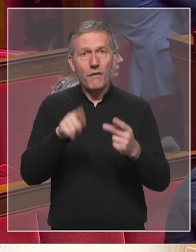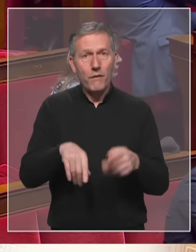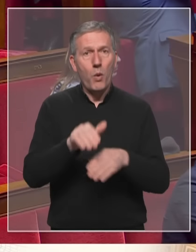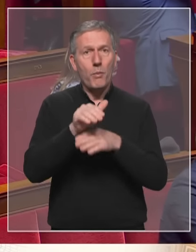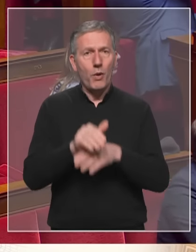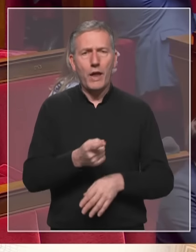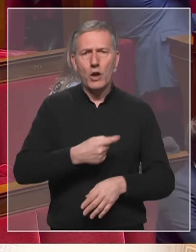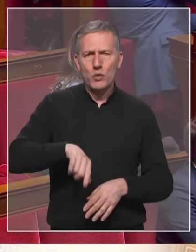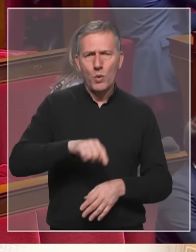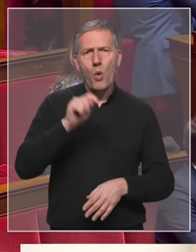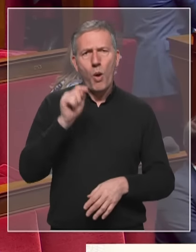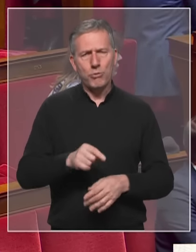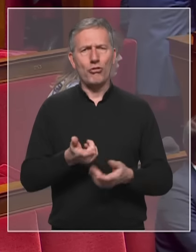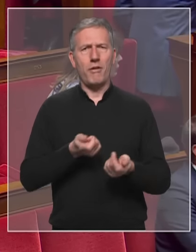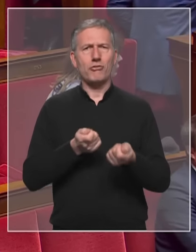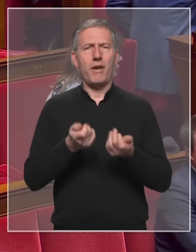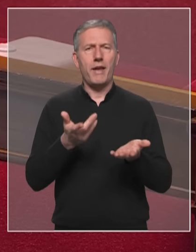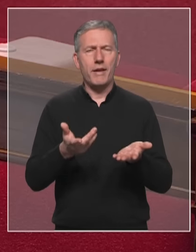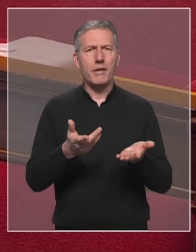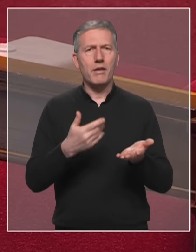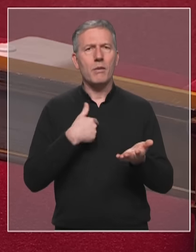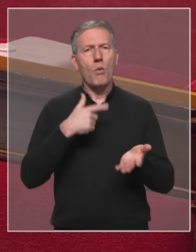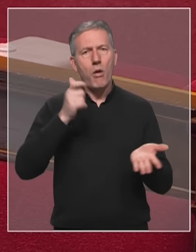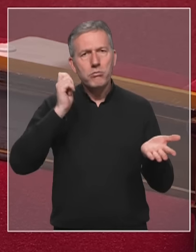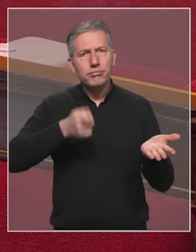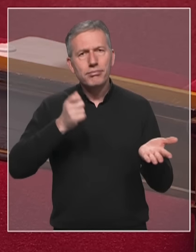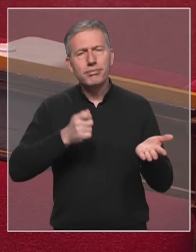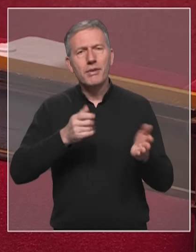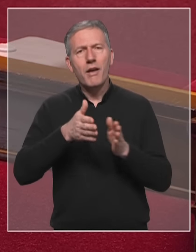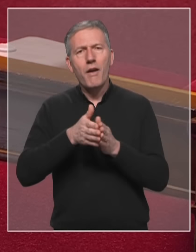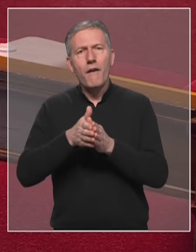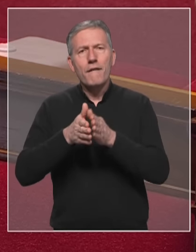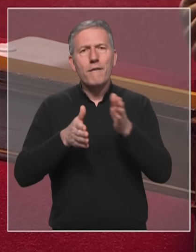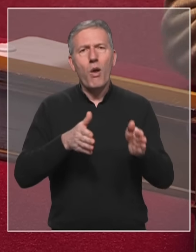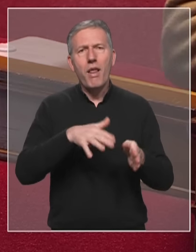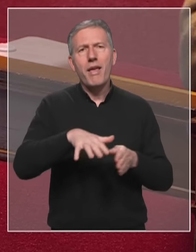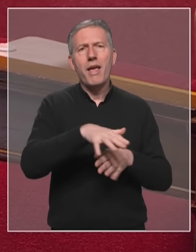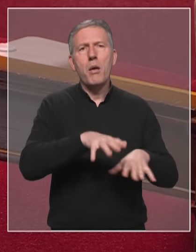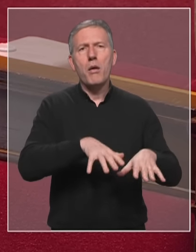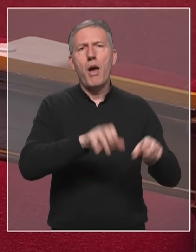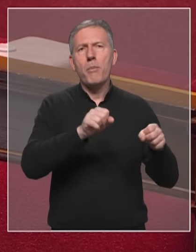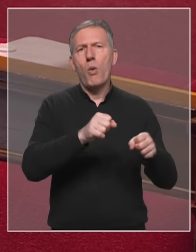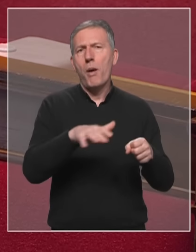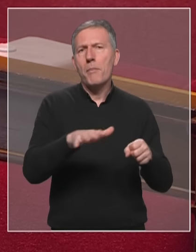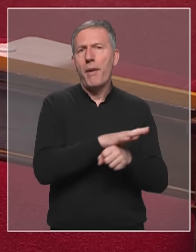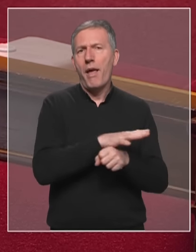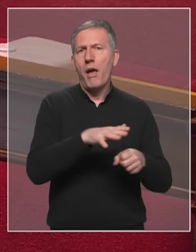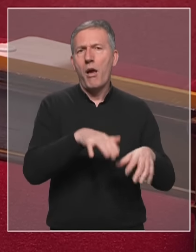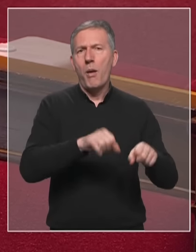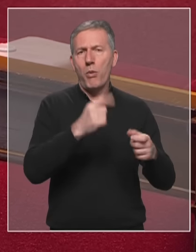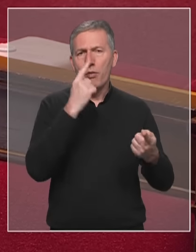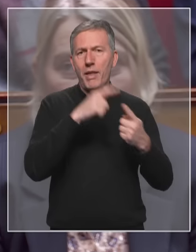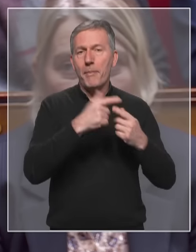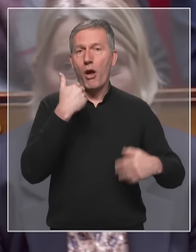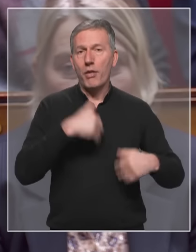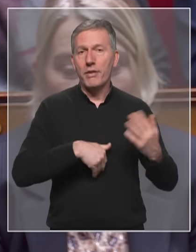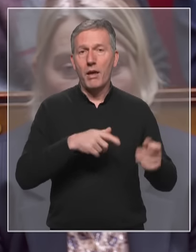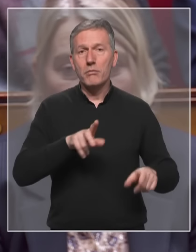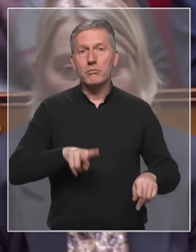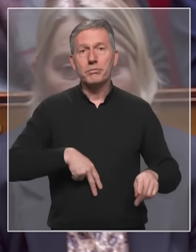oblige. J'aimerais saluer les orientations du volet handicap de la loi Plein Emploi que notre collègue Christine Le